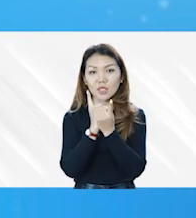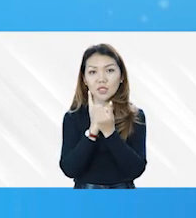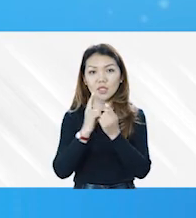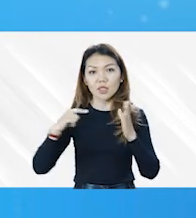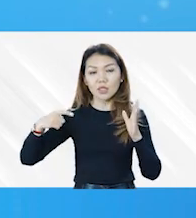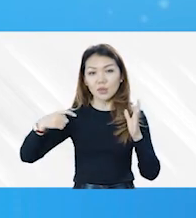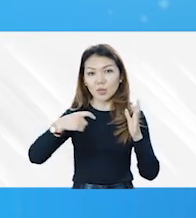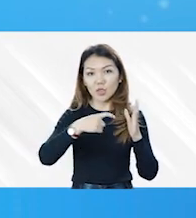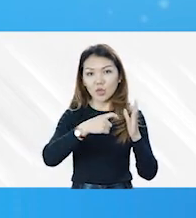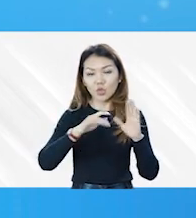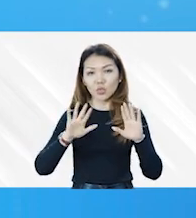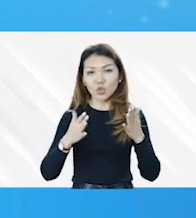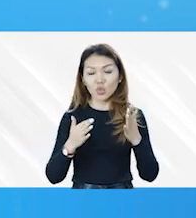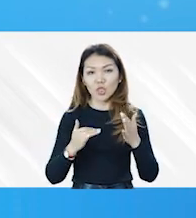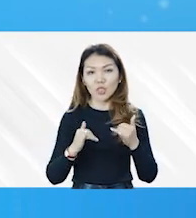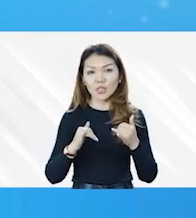оплодотворение.